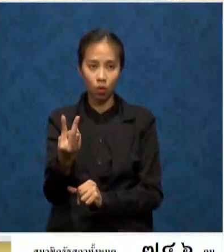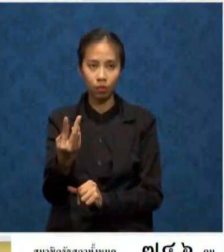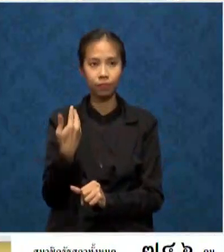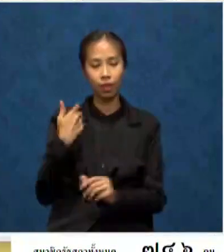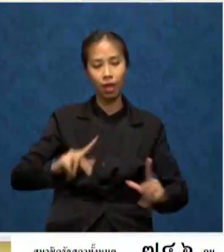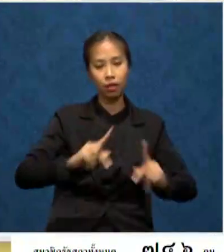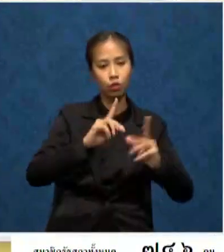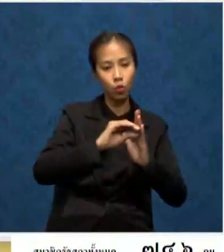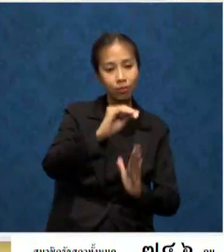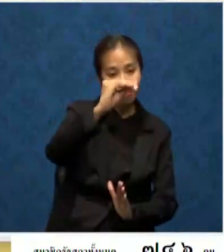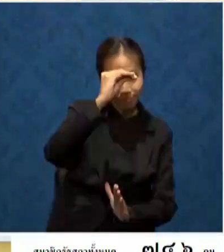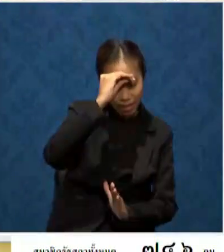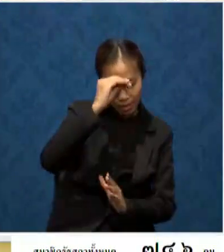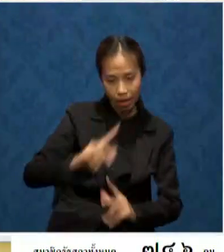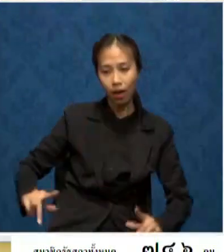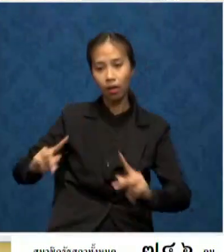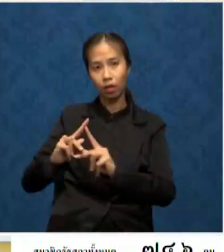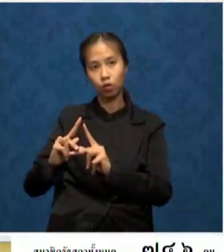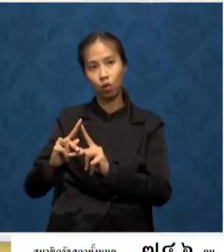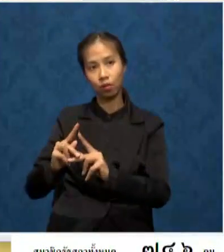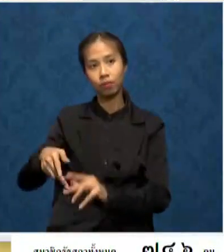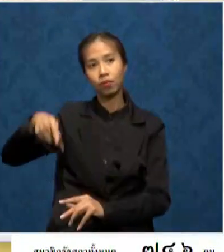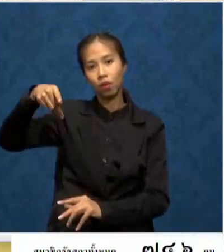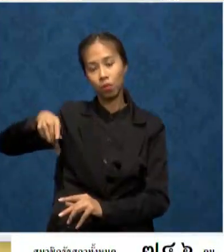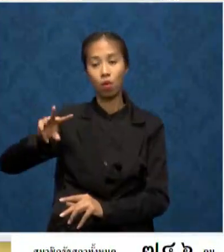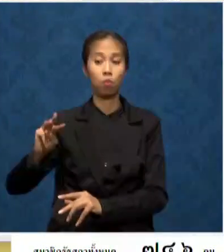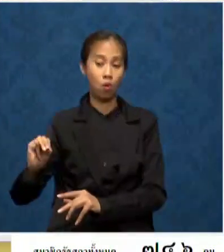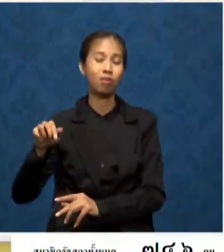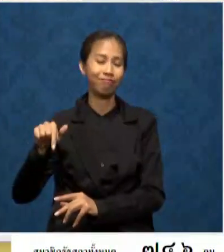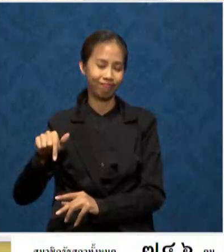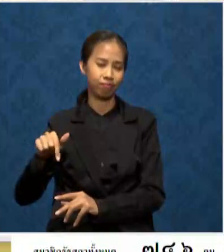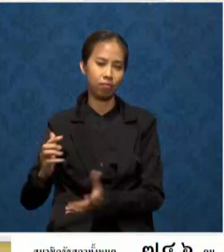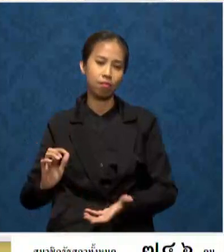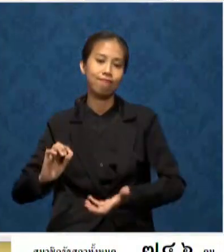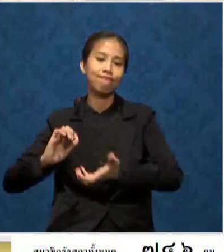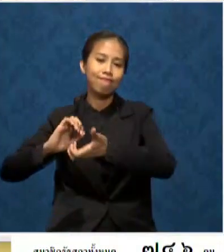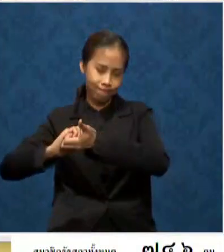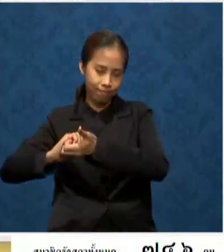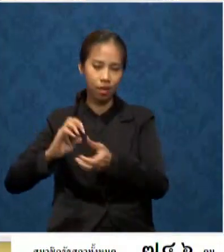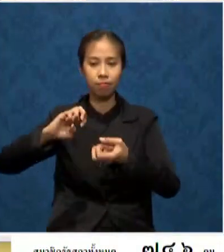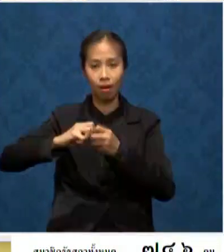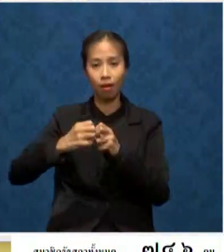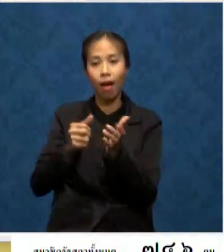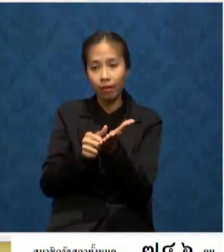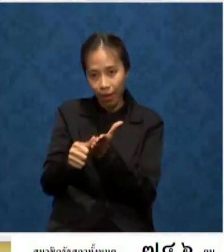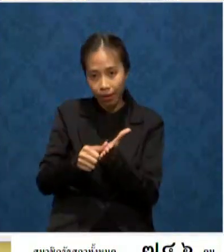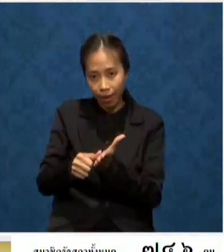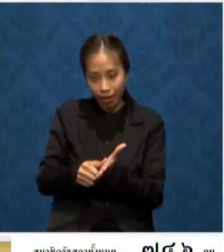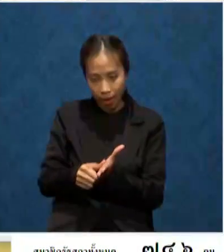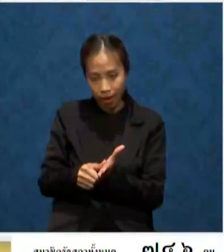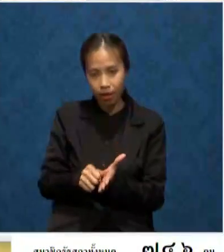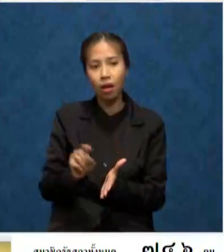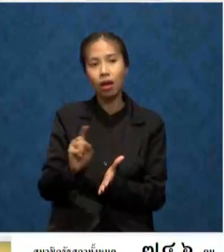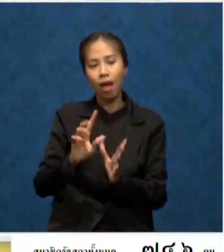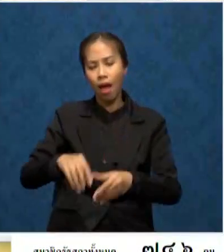วงศึกษาธิการ กะสวงพัฒนาความมนคงและสงคมมนุษย์ร่วมด้วยช่วยกันในกล้ายไขปัญหานี้นะครับเพื่อ